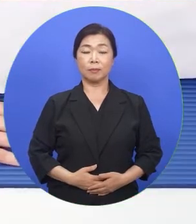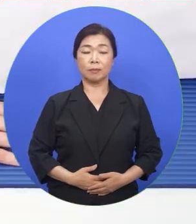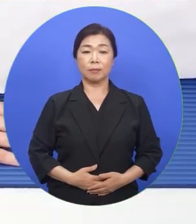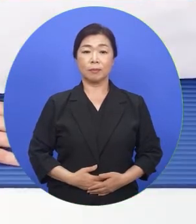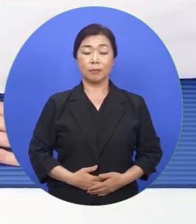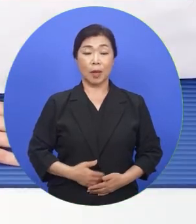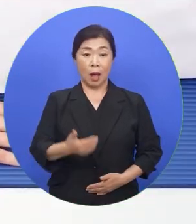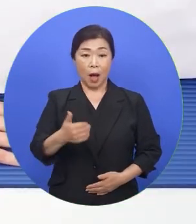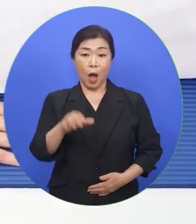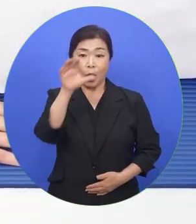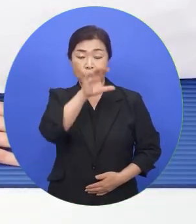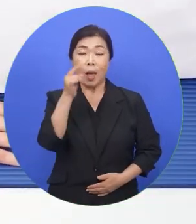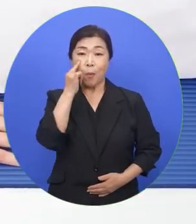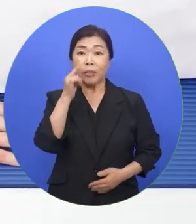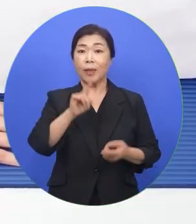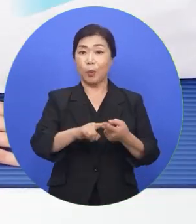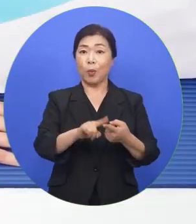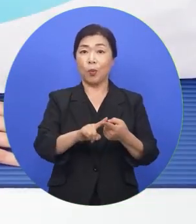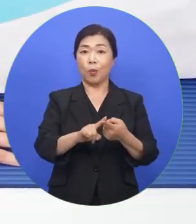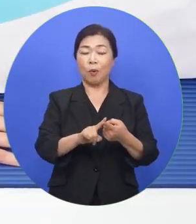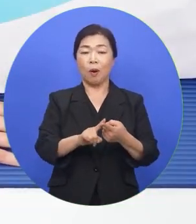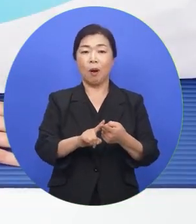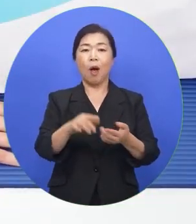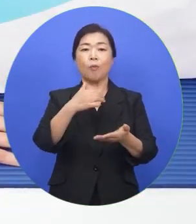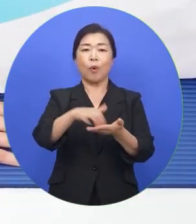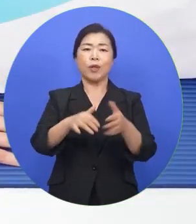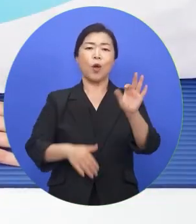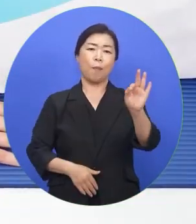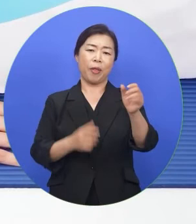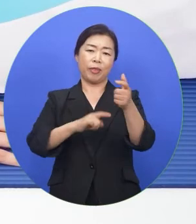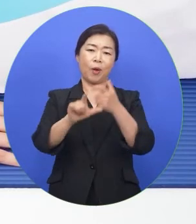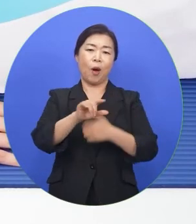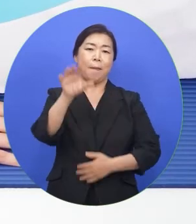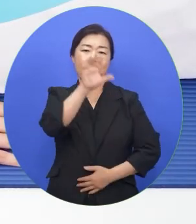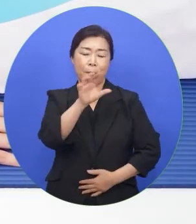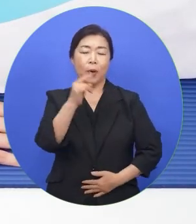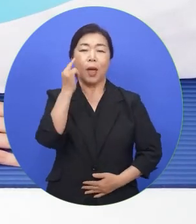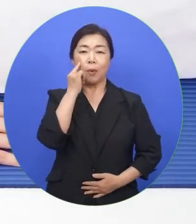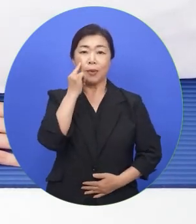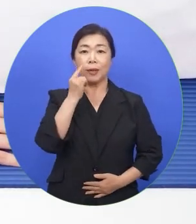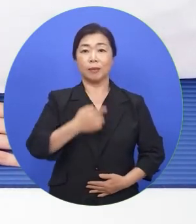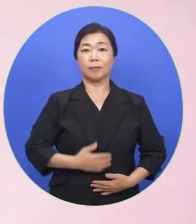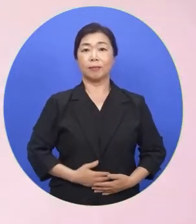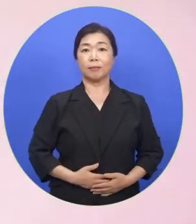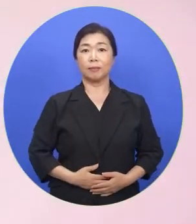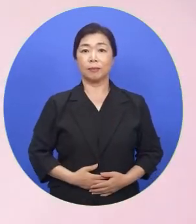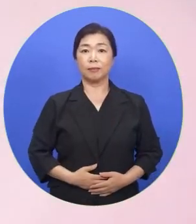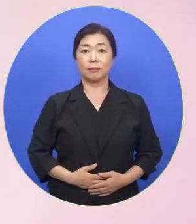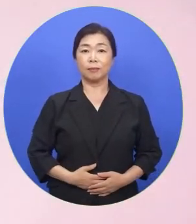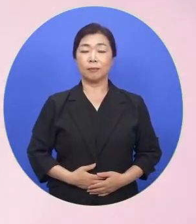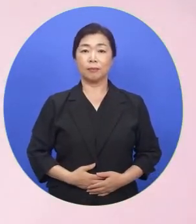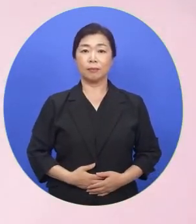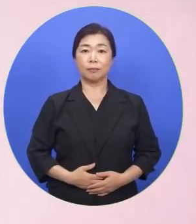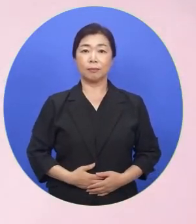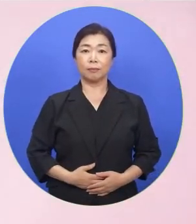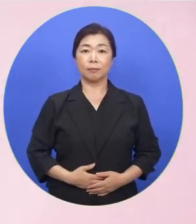자, 앞서 연습해본 대로 10번 더 반복해보겠습니다.